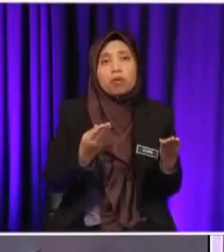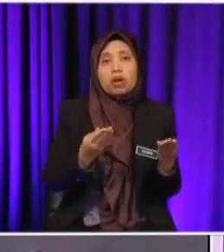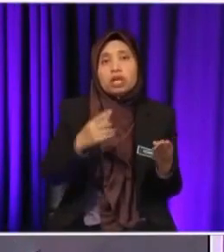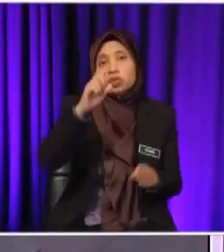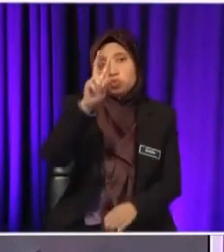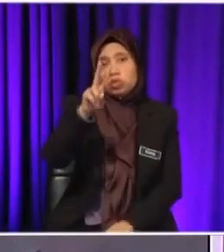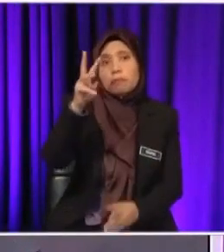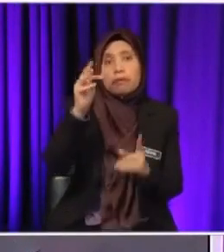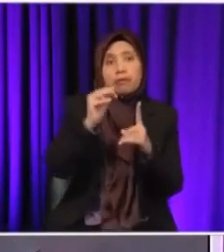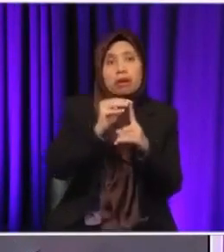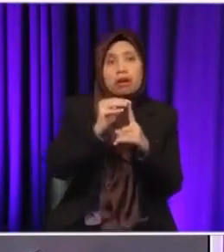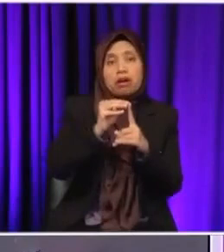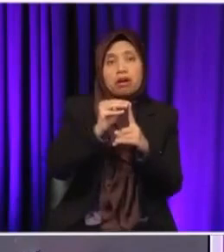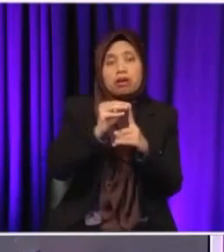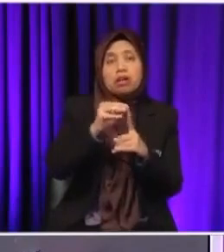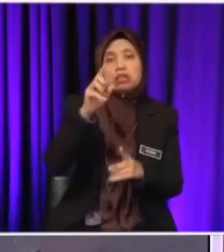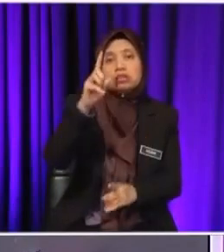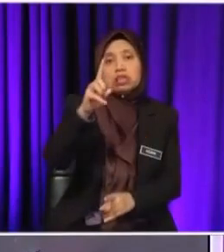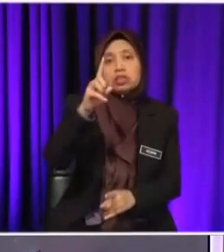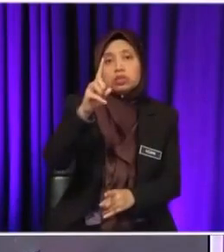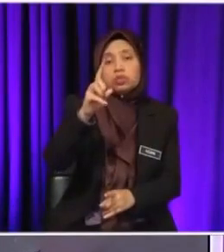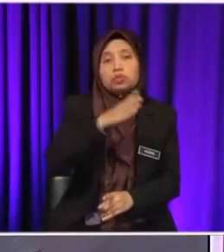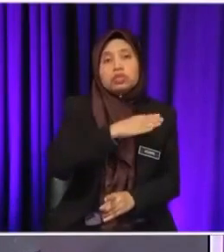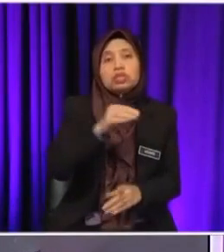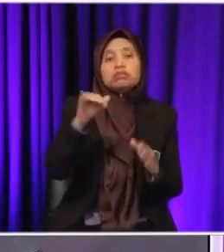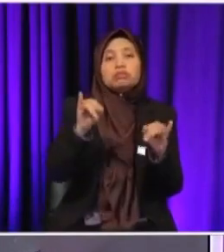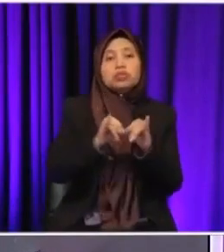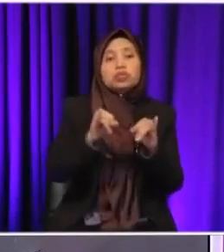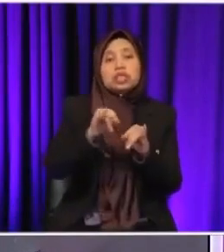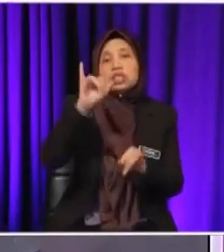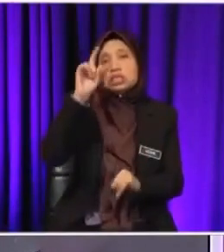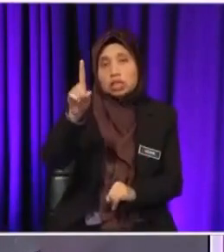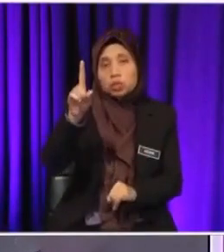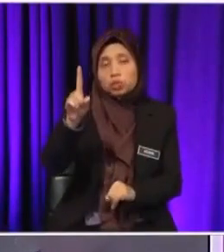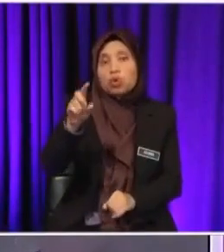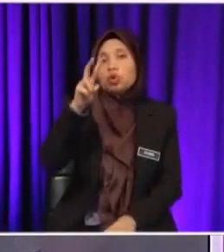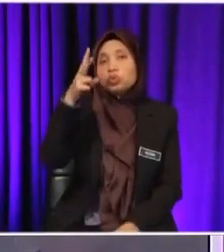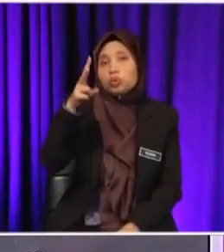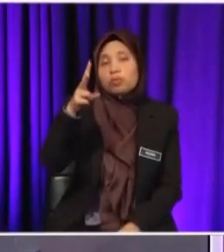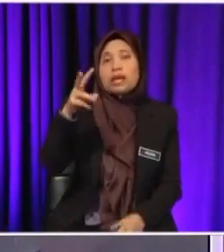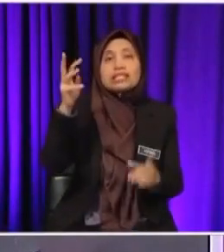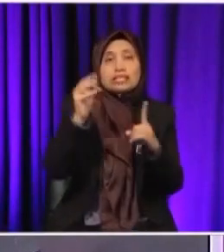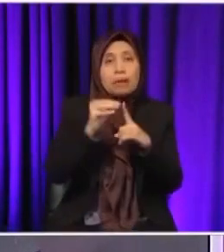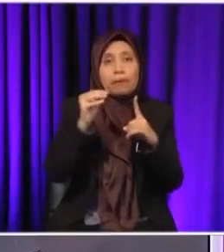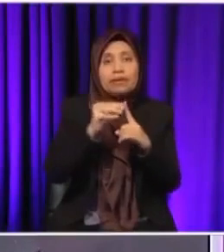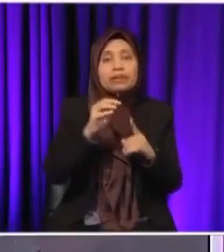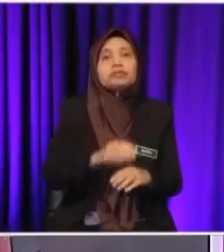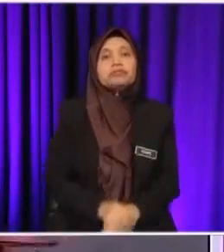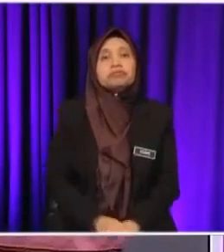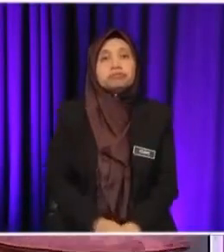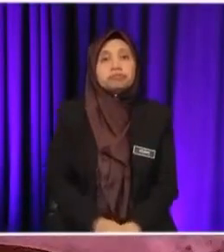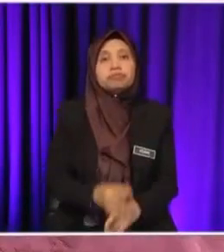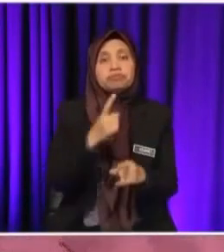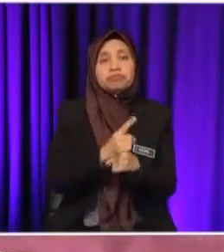ini 2, 1 dan juga 1. 12 markah.